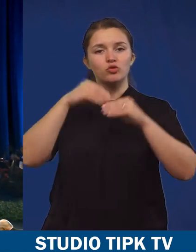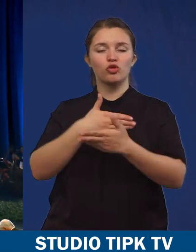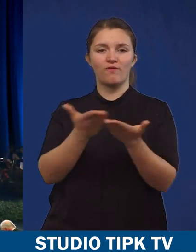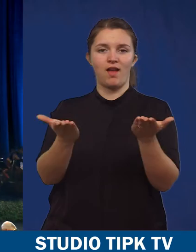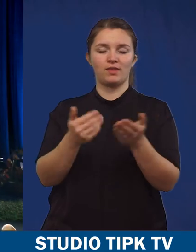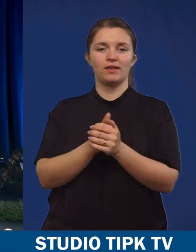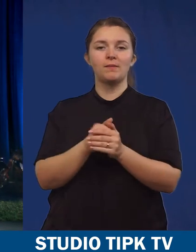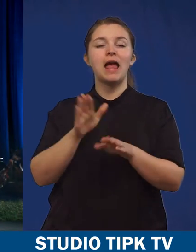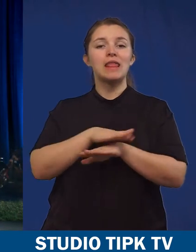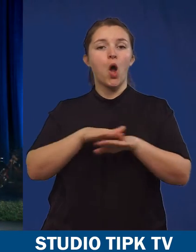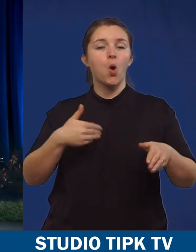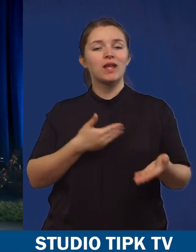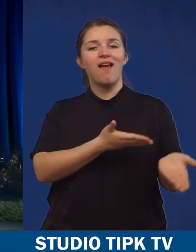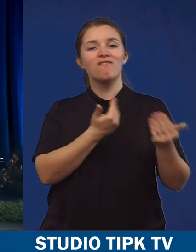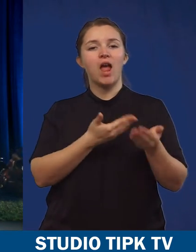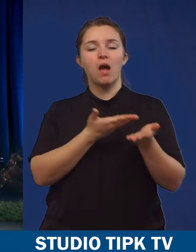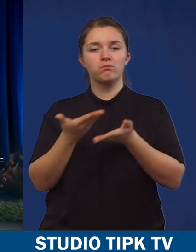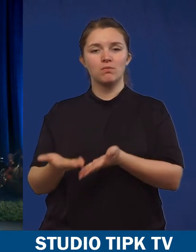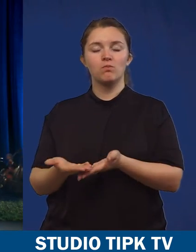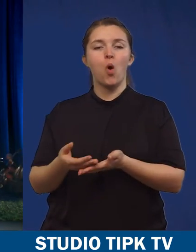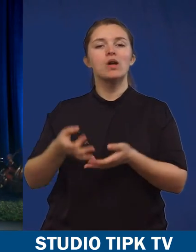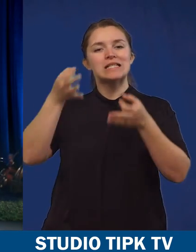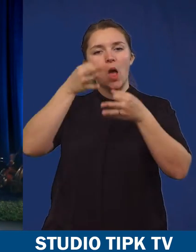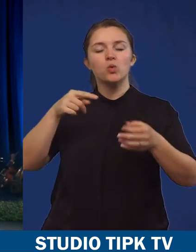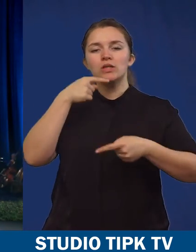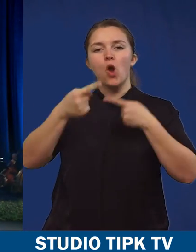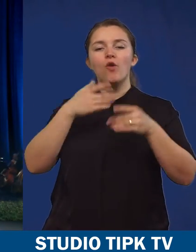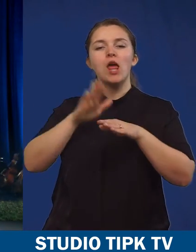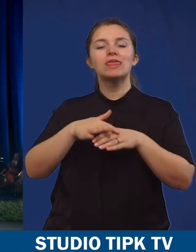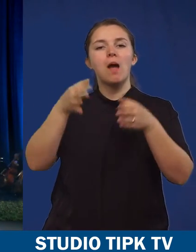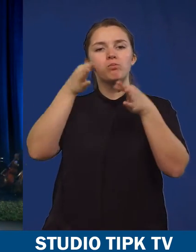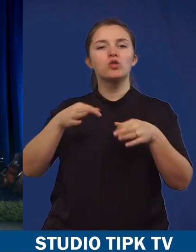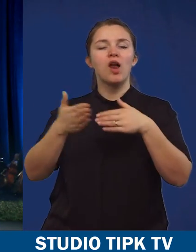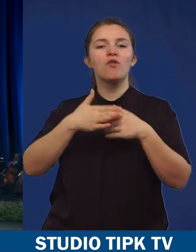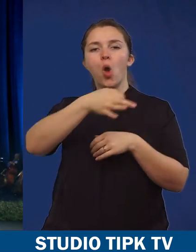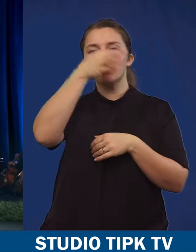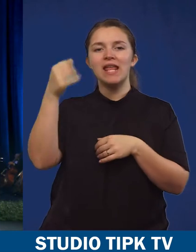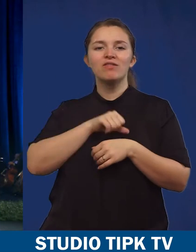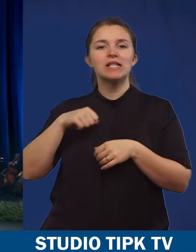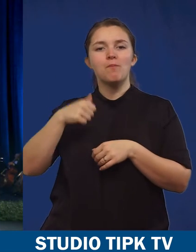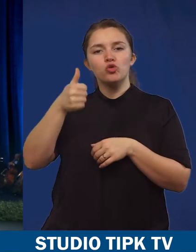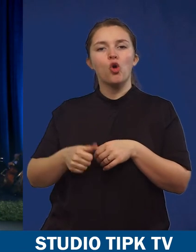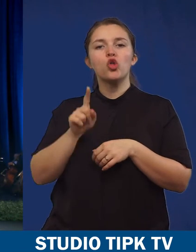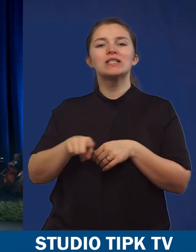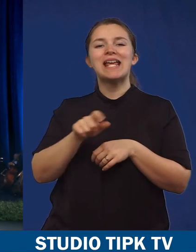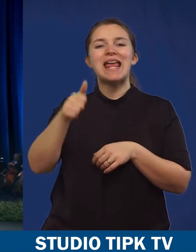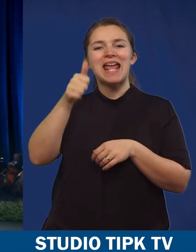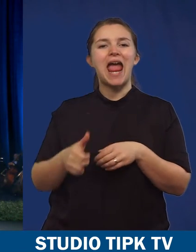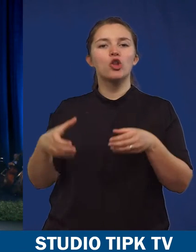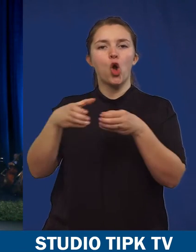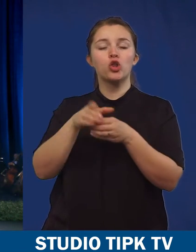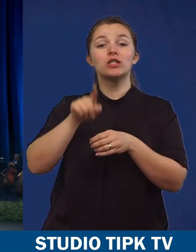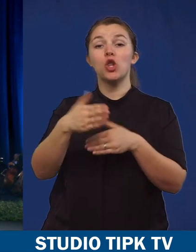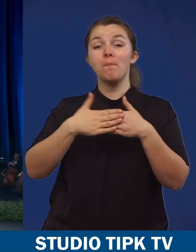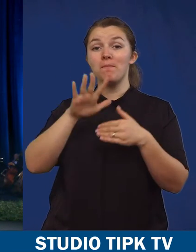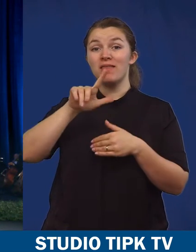Spoštovani, na oder vabimo slavnostnega govornika na proslavi ob dnevu samostojnosti in enotnosti ter